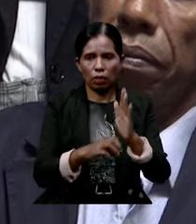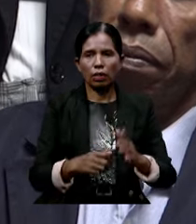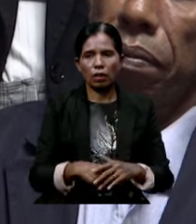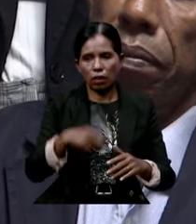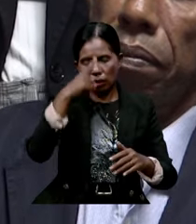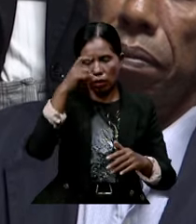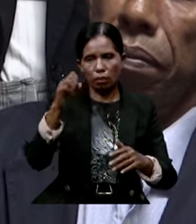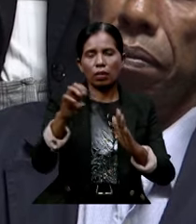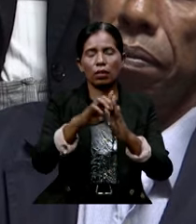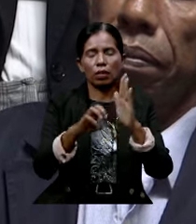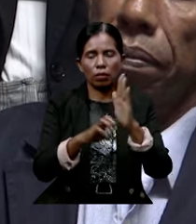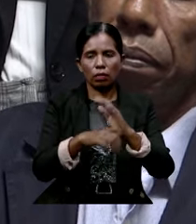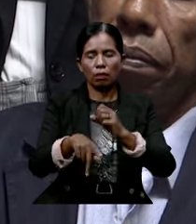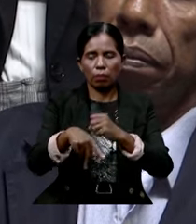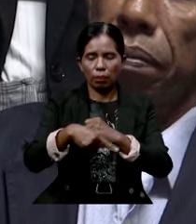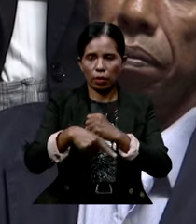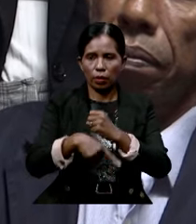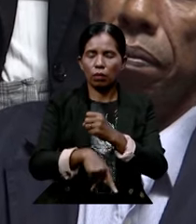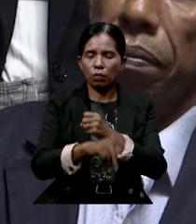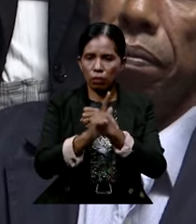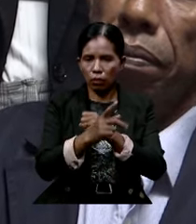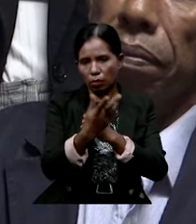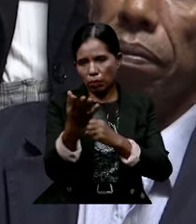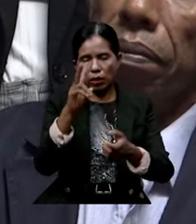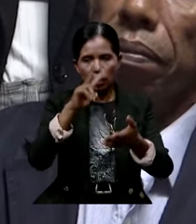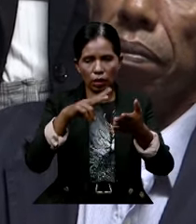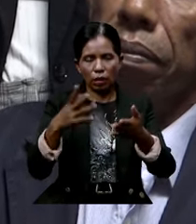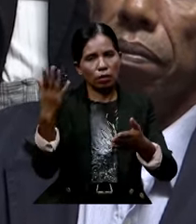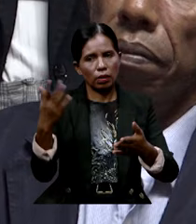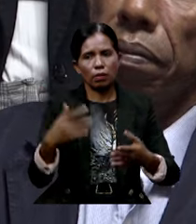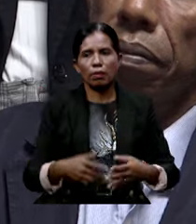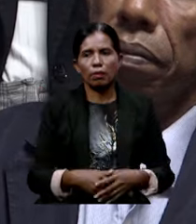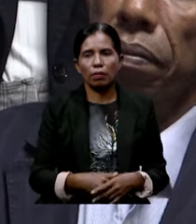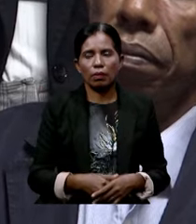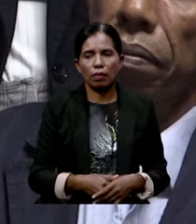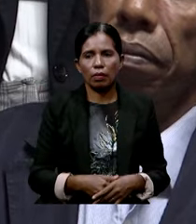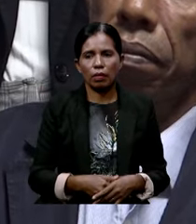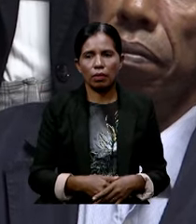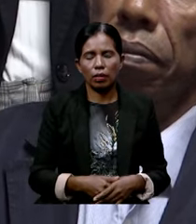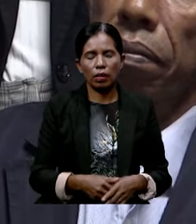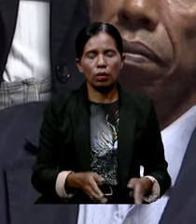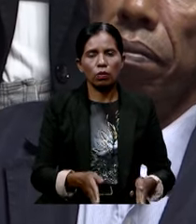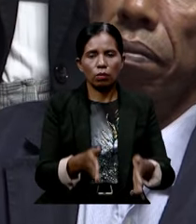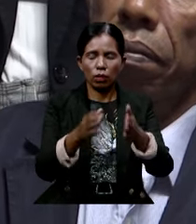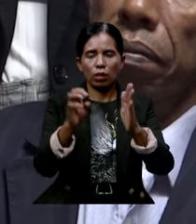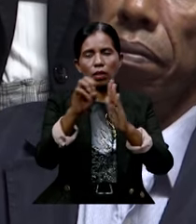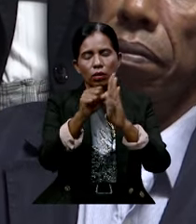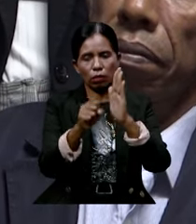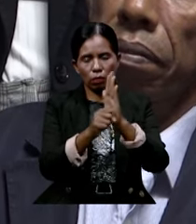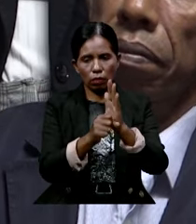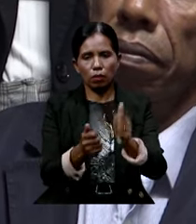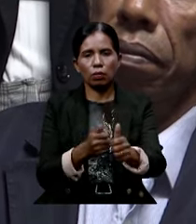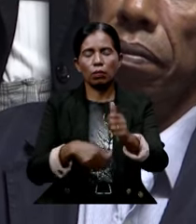tambah ba estatut partir kuntun ini tebo sir hal itu rakari ya ne bane kira ke lau kepat los ini estatut partir kuntun